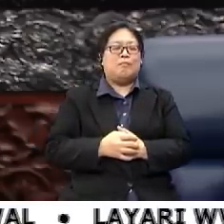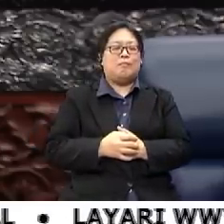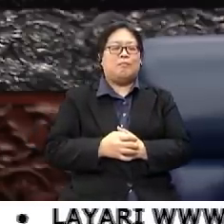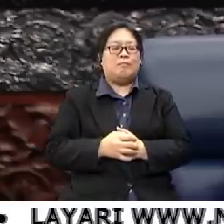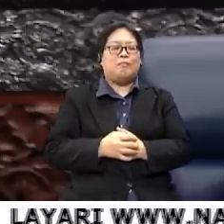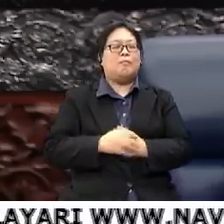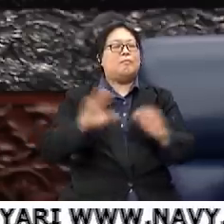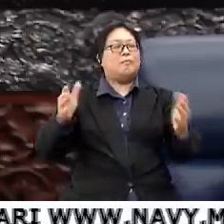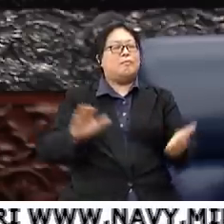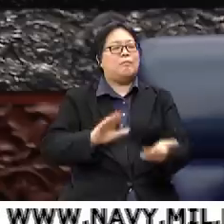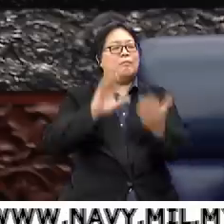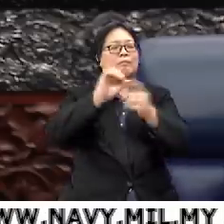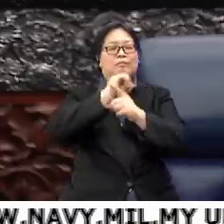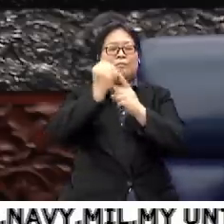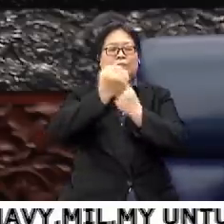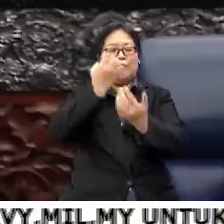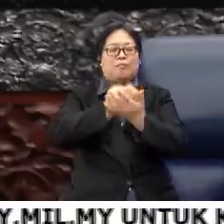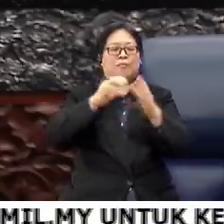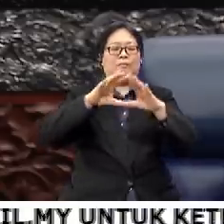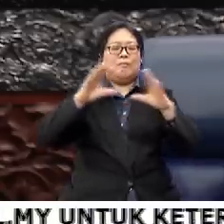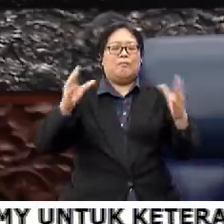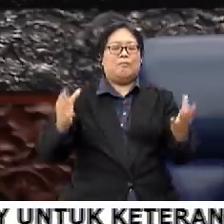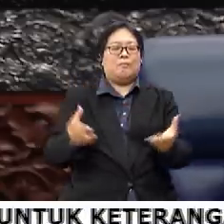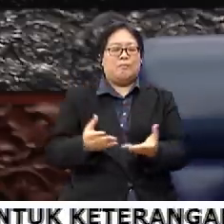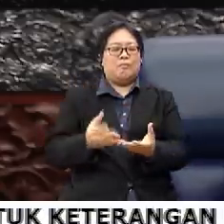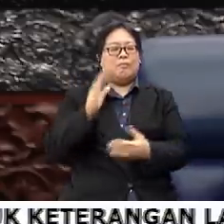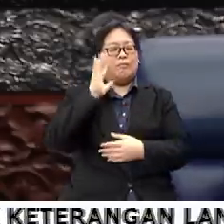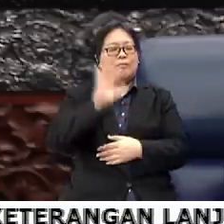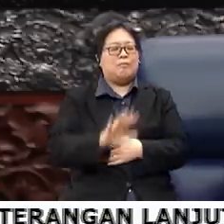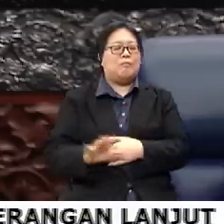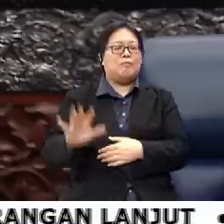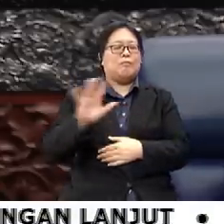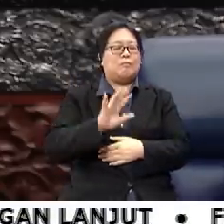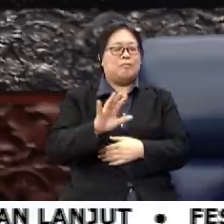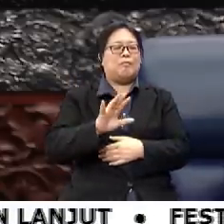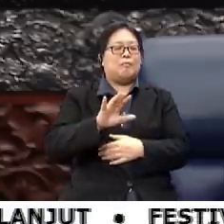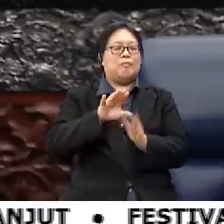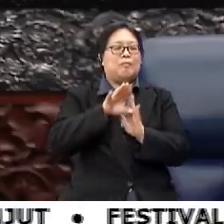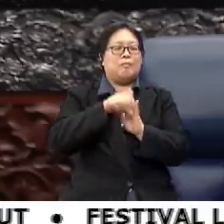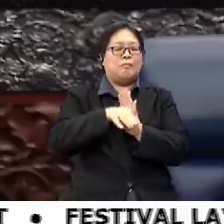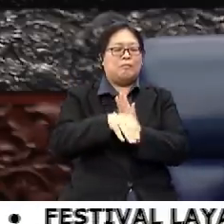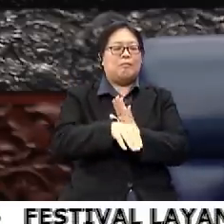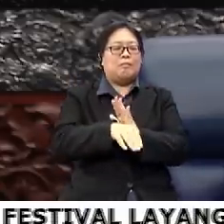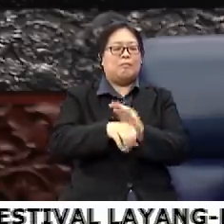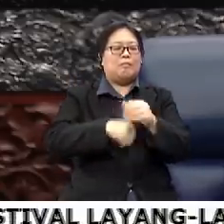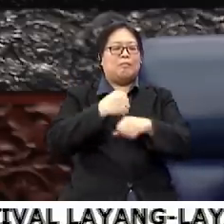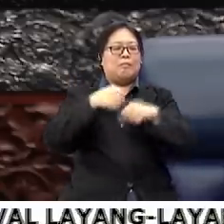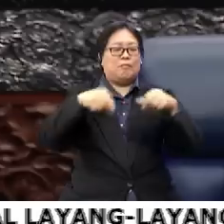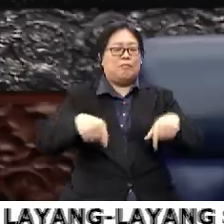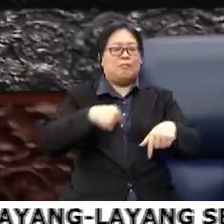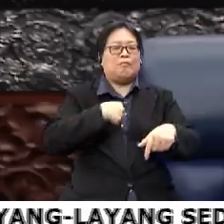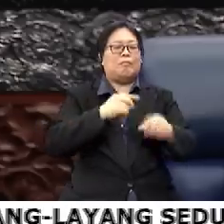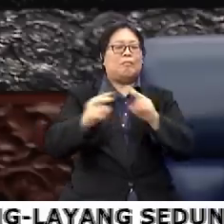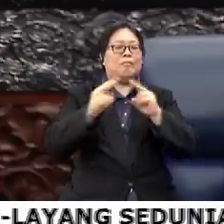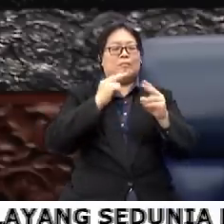Tambah-tambah lagi dalam menghadapi keadaan ekonomi dunia yang dijangka lebih suram pada tahun ini, dan saya ucapkan tahniah